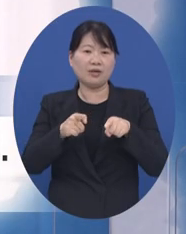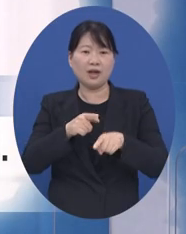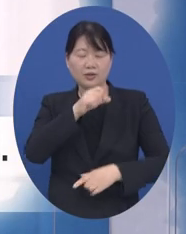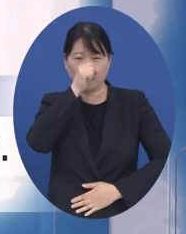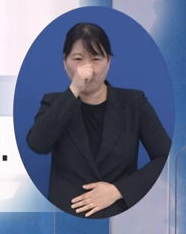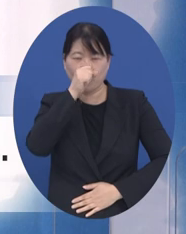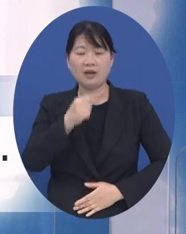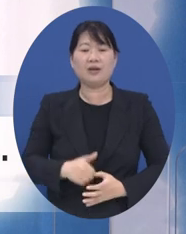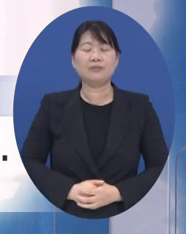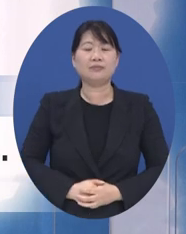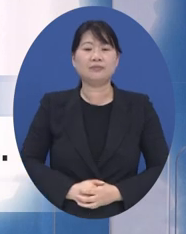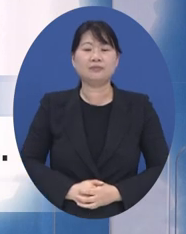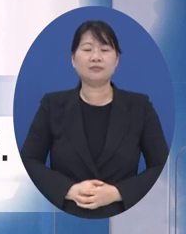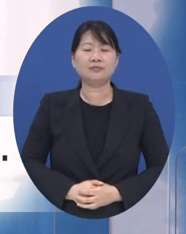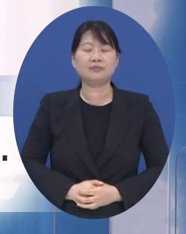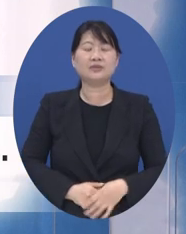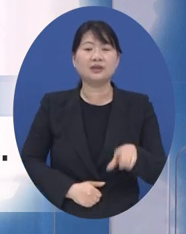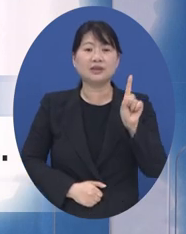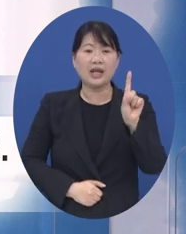한 번도